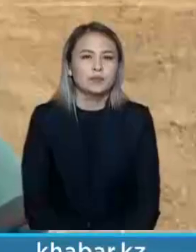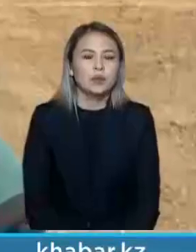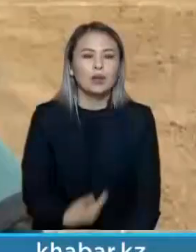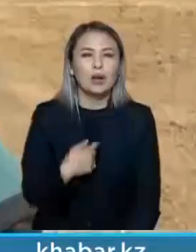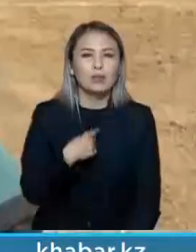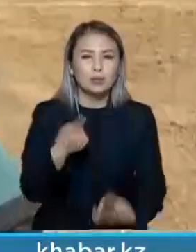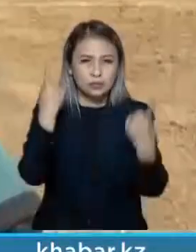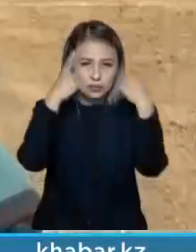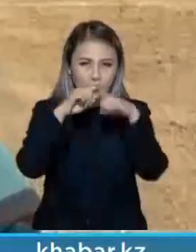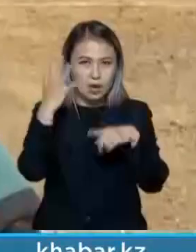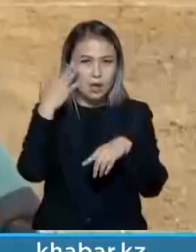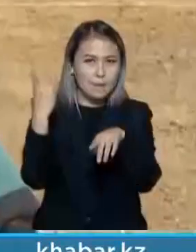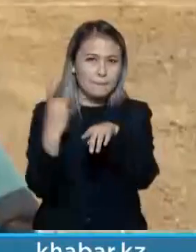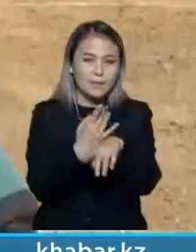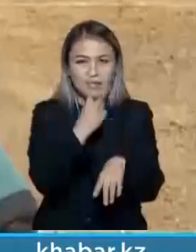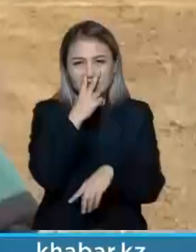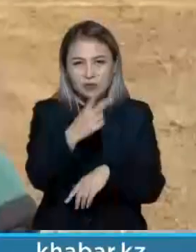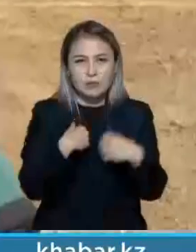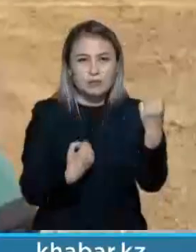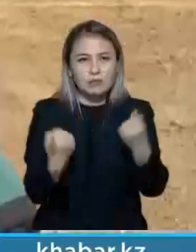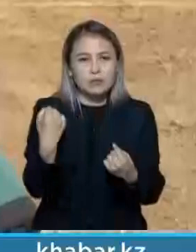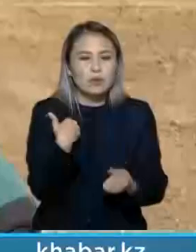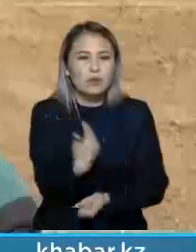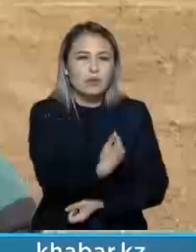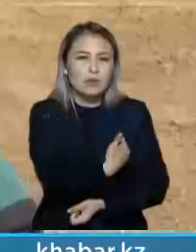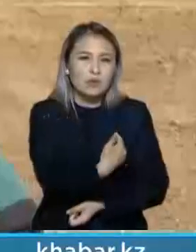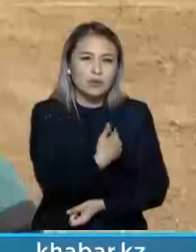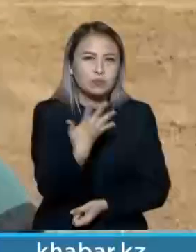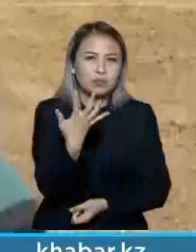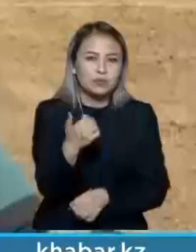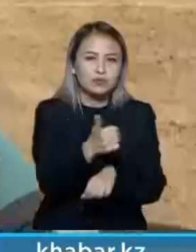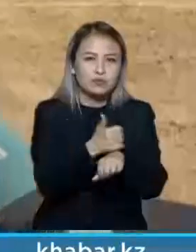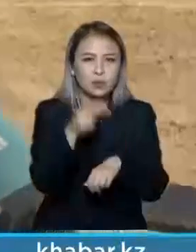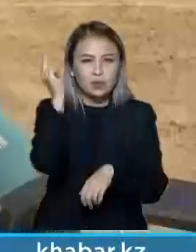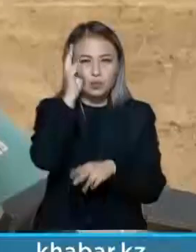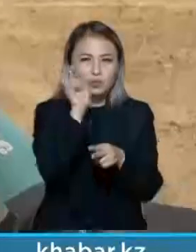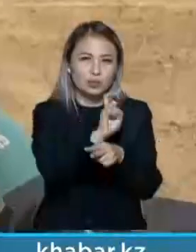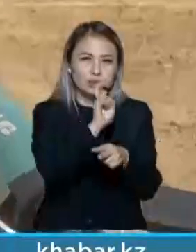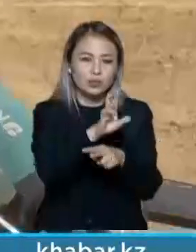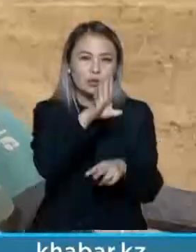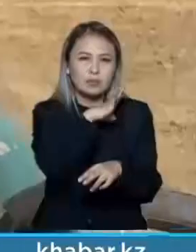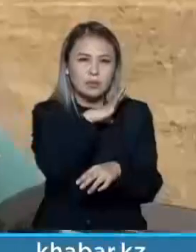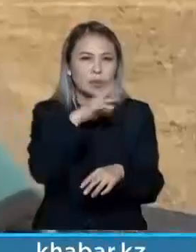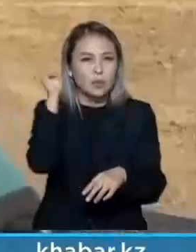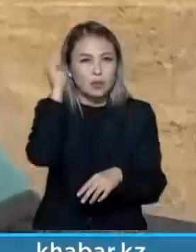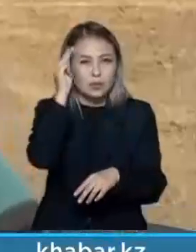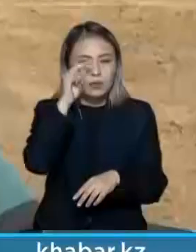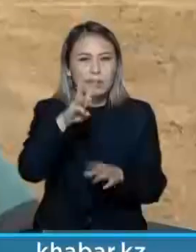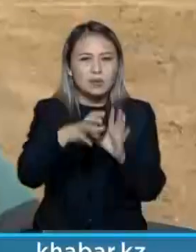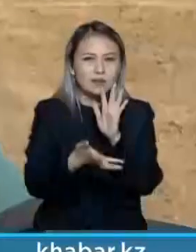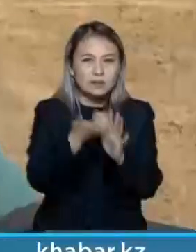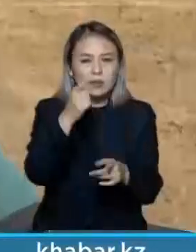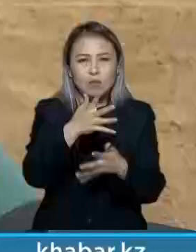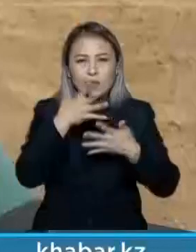Бұл техниканы алғаш көргенінақ жүк көлігін жүргізім келетін түсіндім. 500 сағаттық арнайы курстан өтіп, бұрғылау техникасын тізгіндедім. Мыс өндірісі